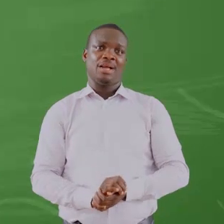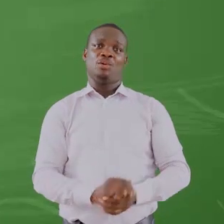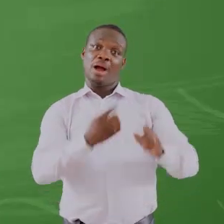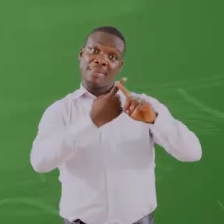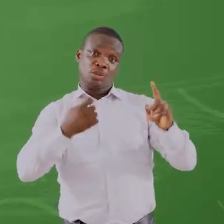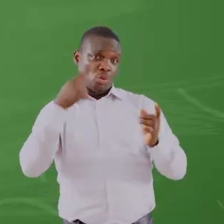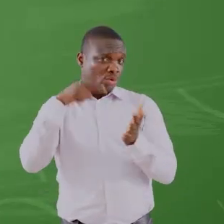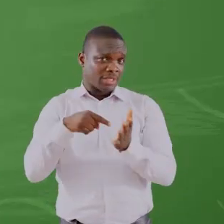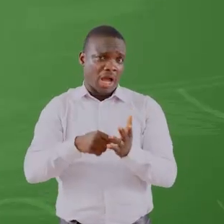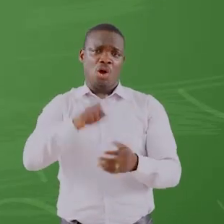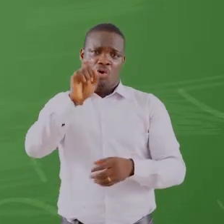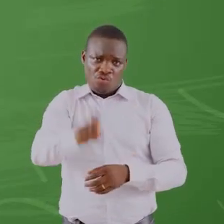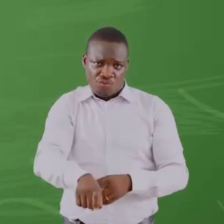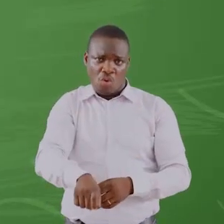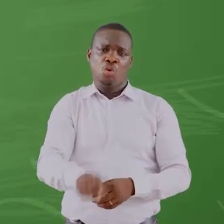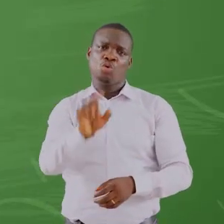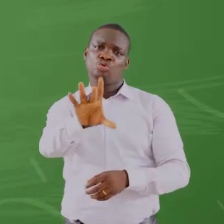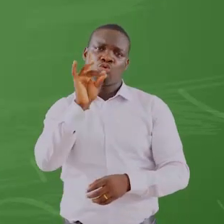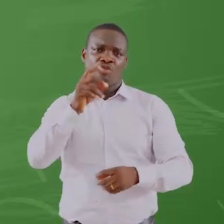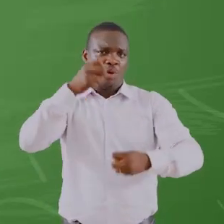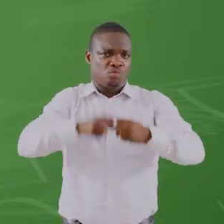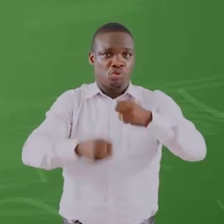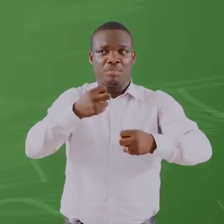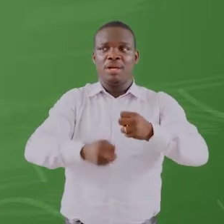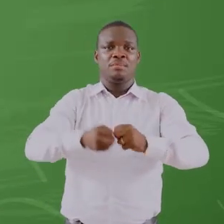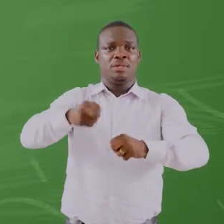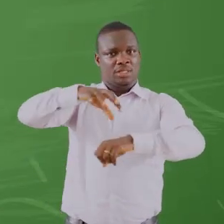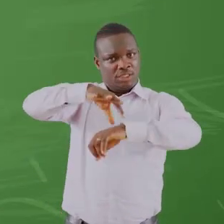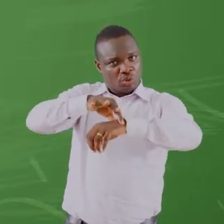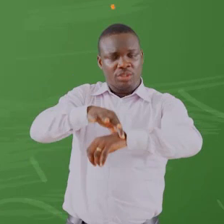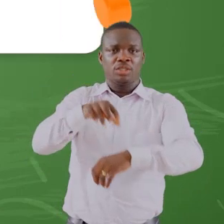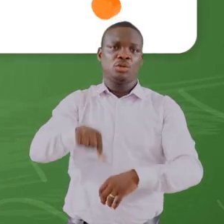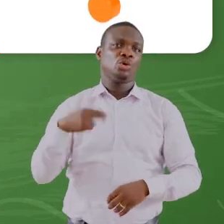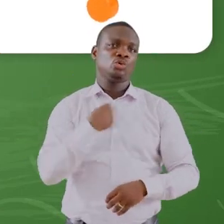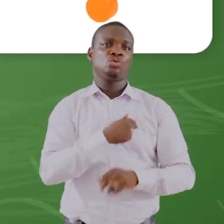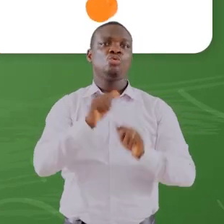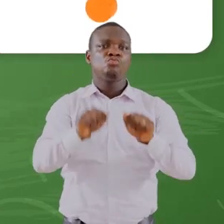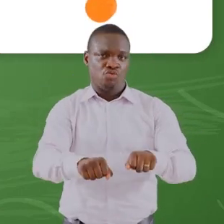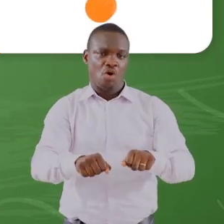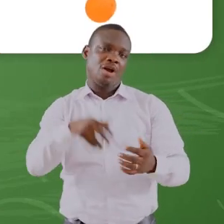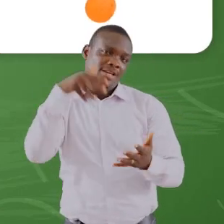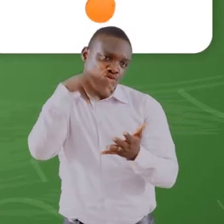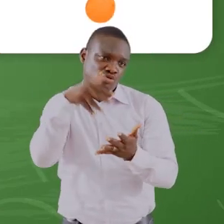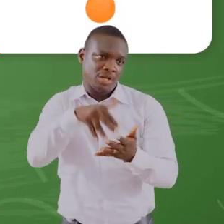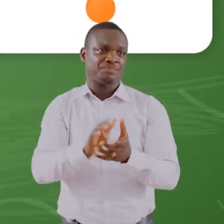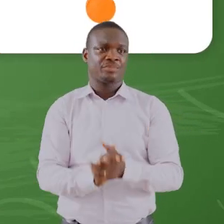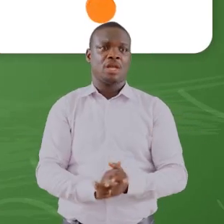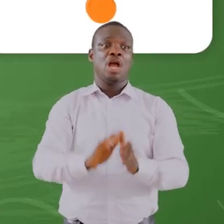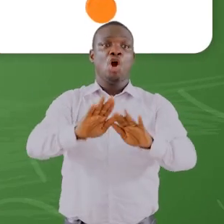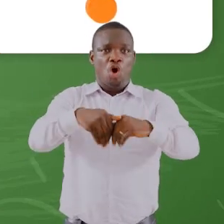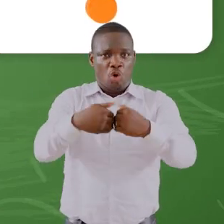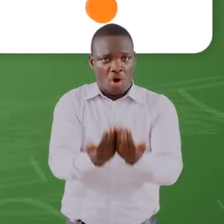formulez alors un problème géologique que nous allons étudier. Comment les ressources